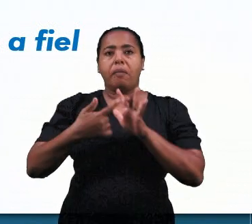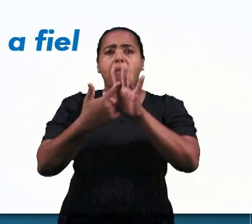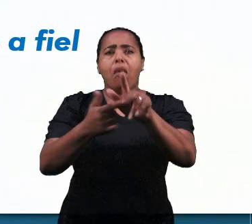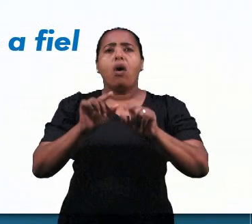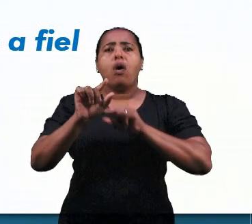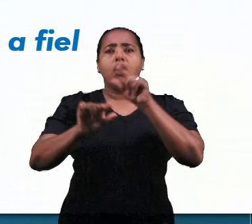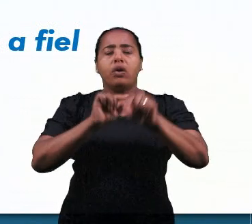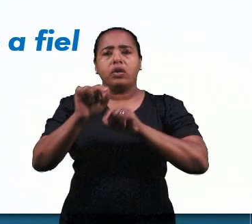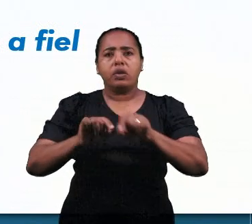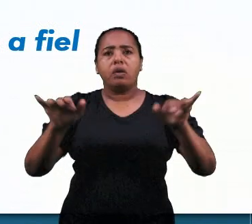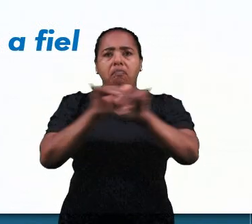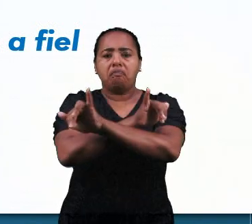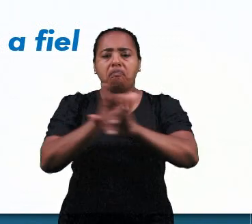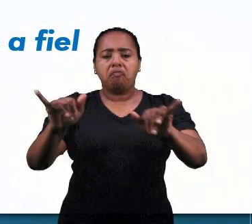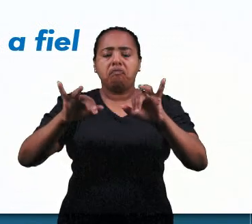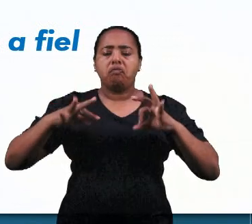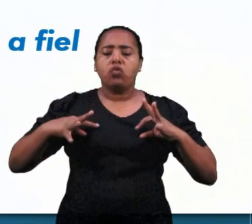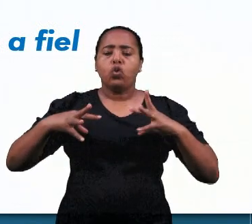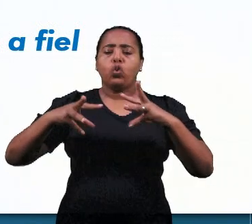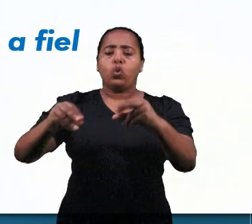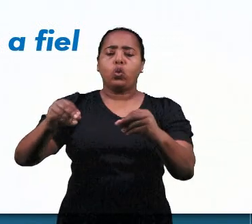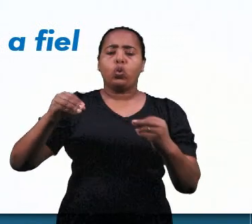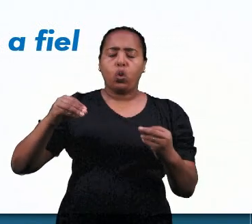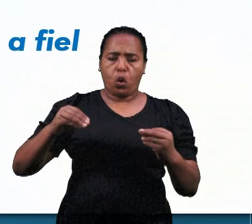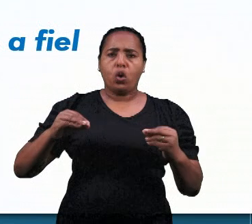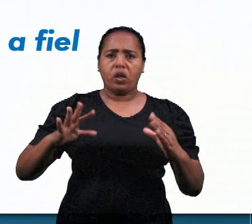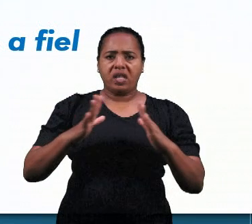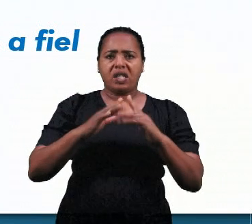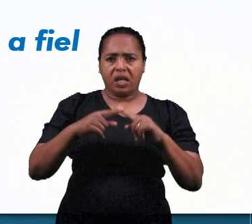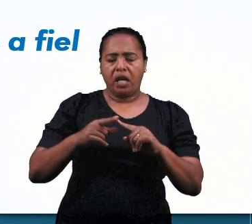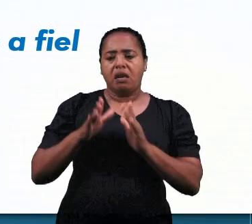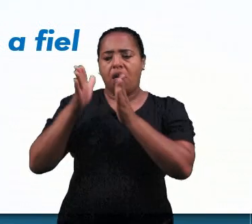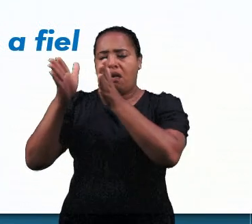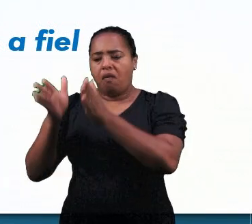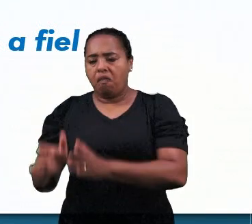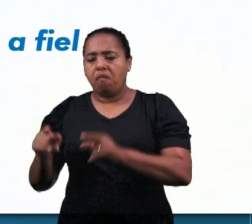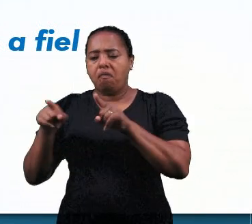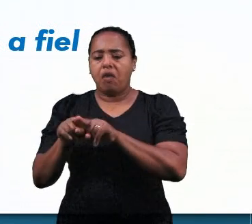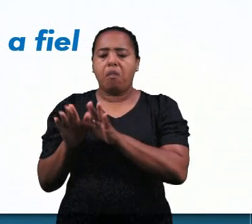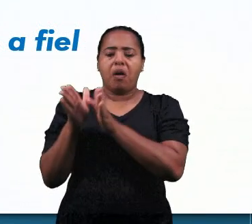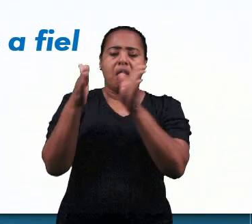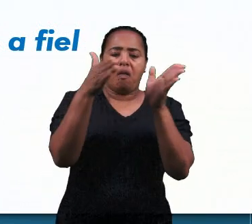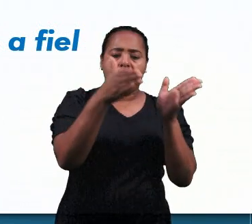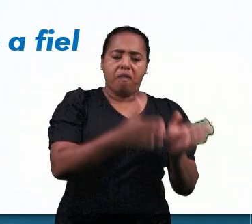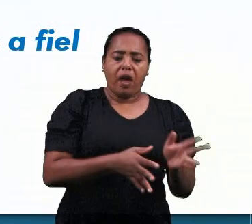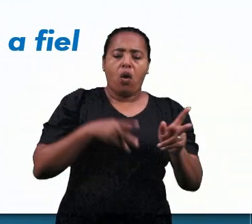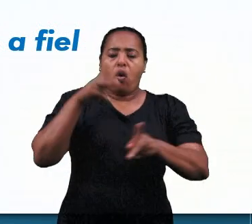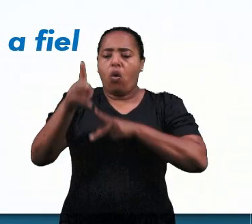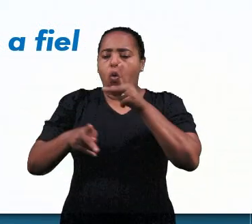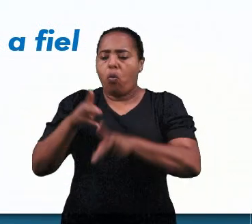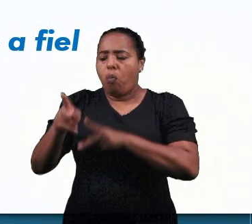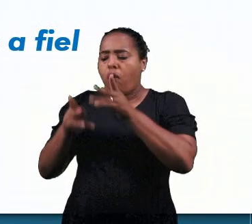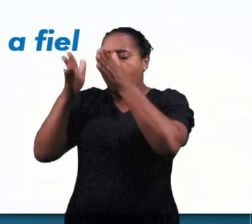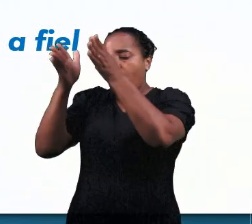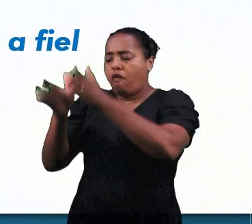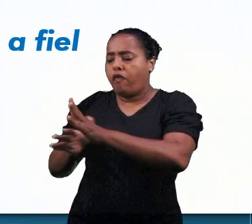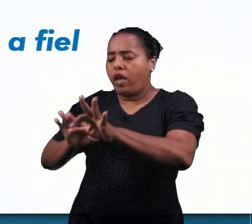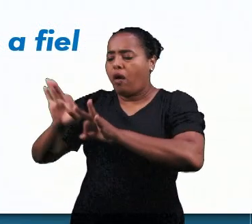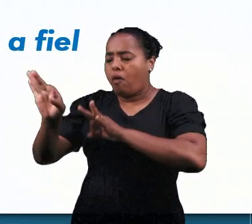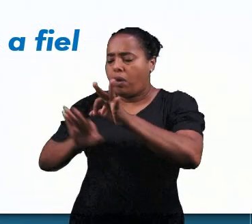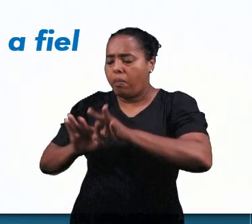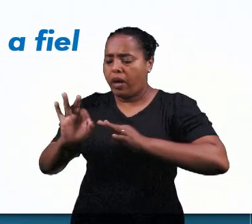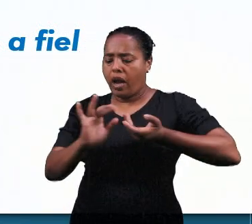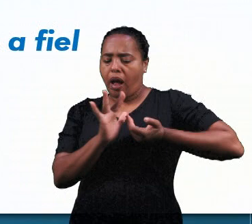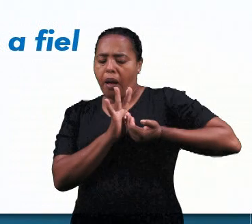églises, fidèles et infidèles, afin que la fidèle se prépare avec la lampe allumée qui est la